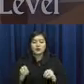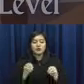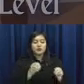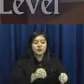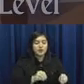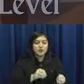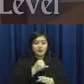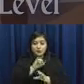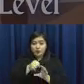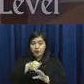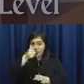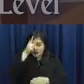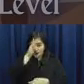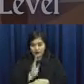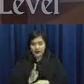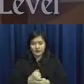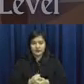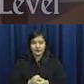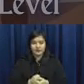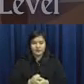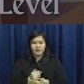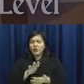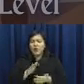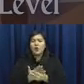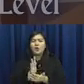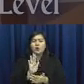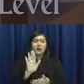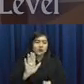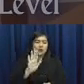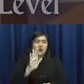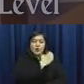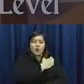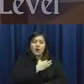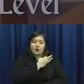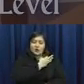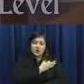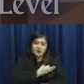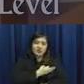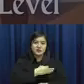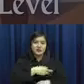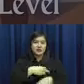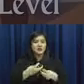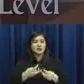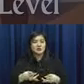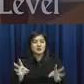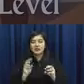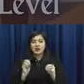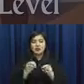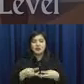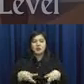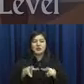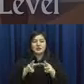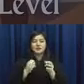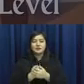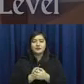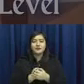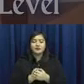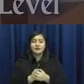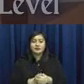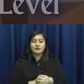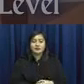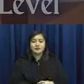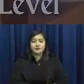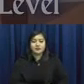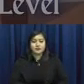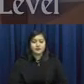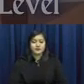brother. Naghihirap ka sa walang kwenta. Yan ang nangyayari. Nakakalungkot po isipin niya. Pero yan po talaga ang sinasabi po ng Biblia. Kaya